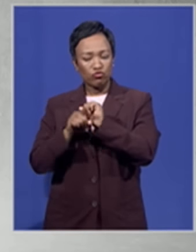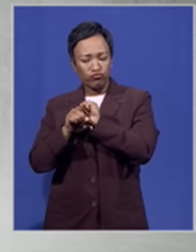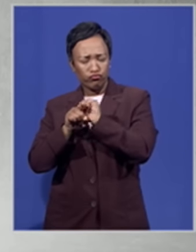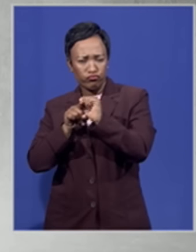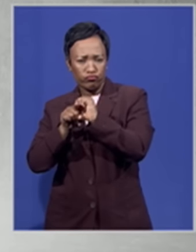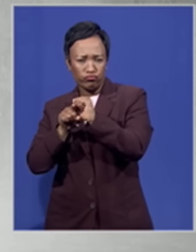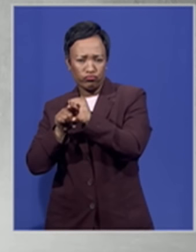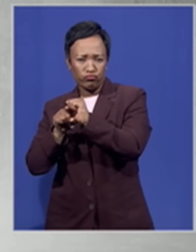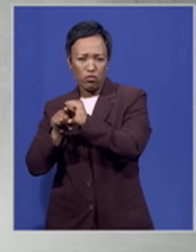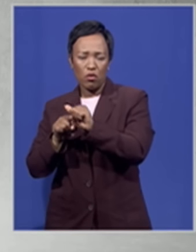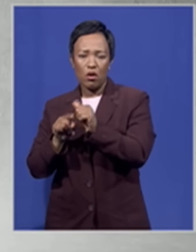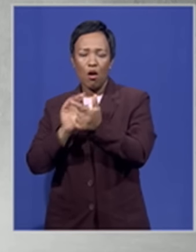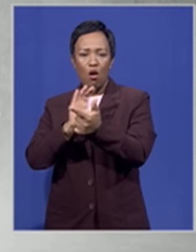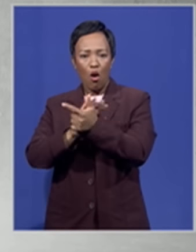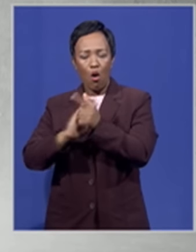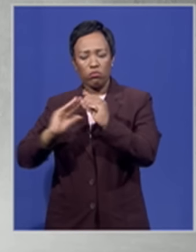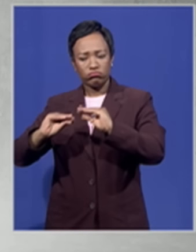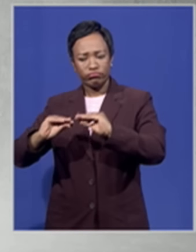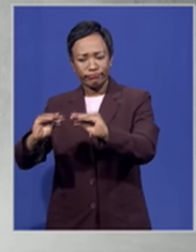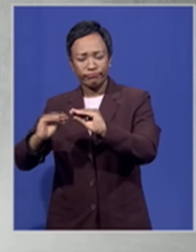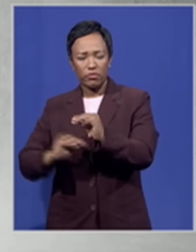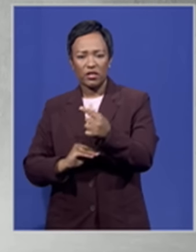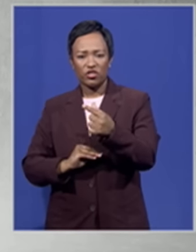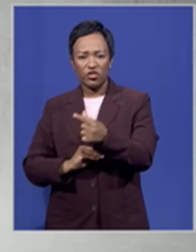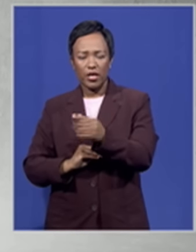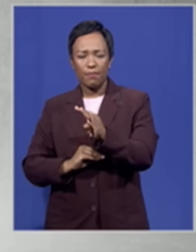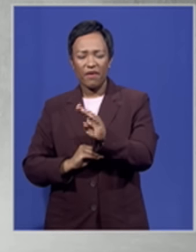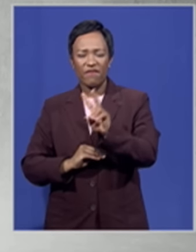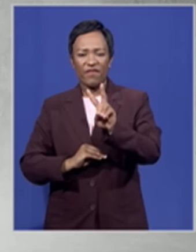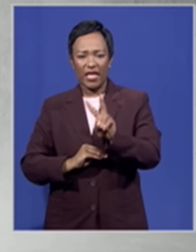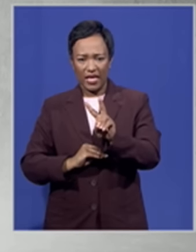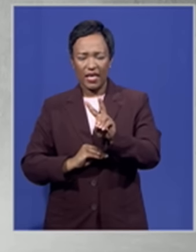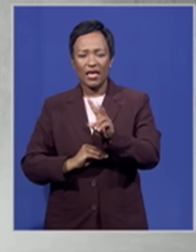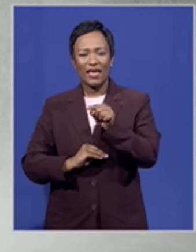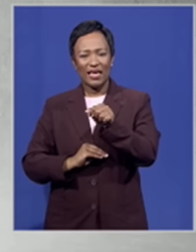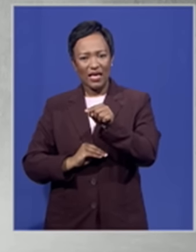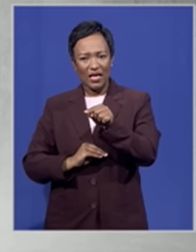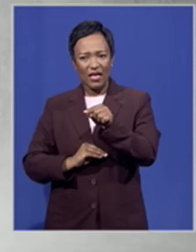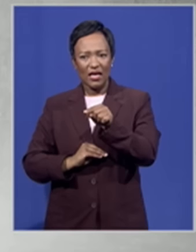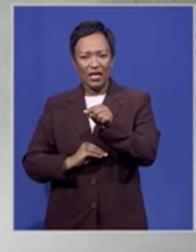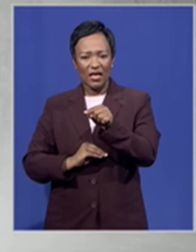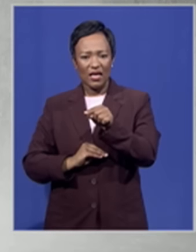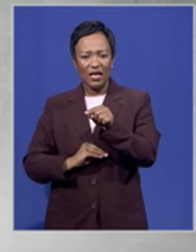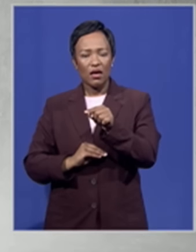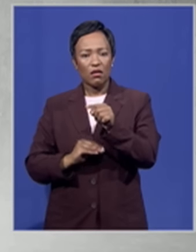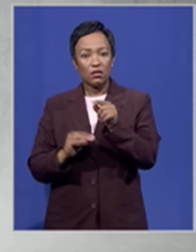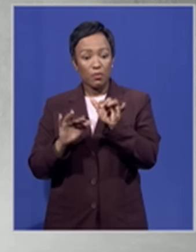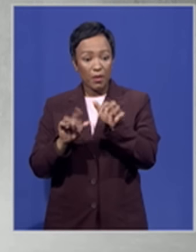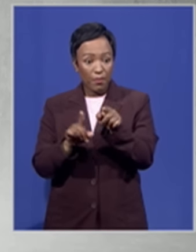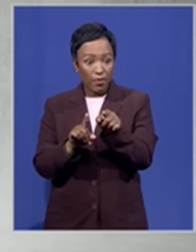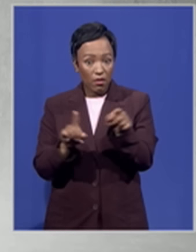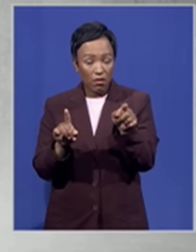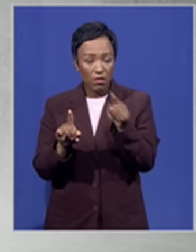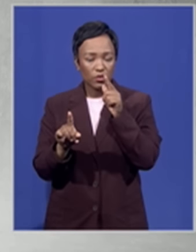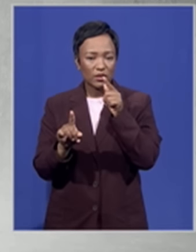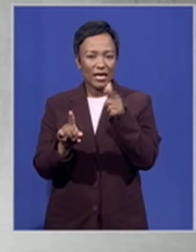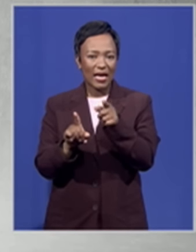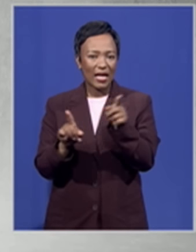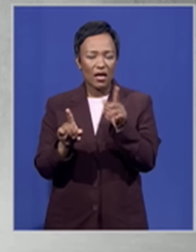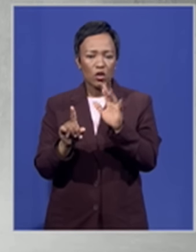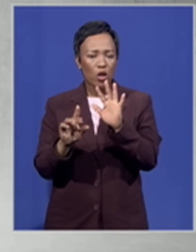wa GBV ebile ba tsebise batho gore ga gona ope o tshwanetseng go phela ka